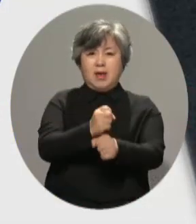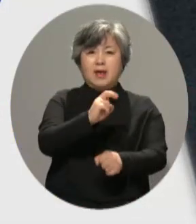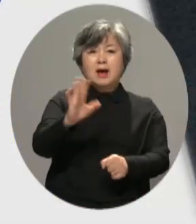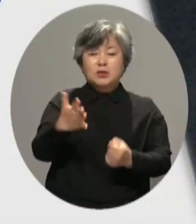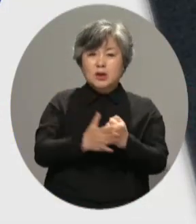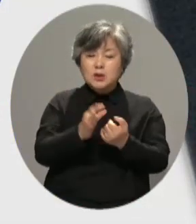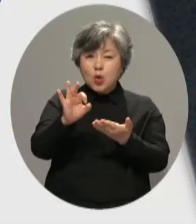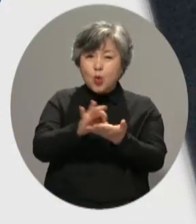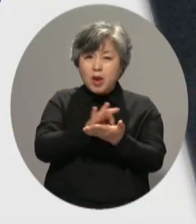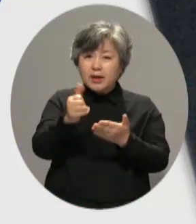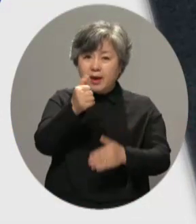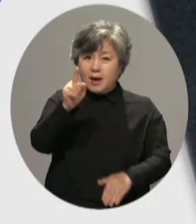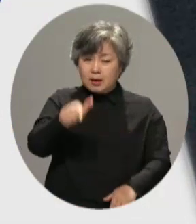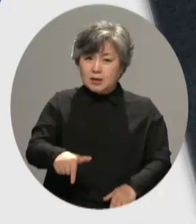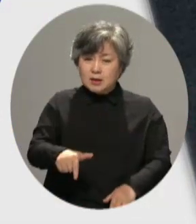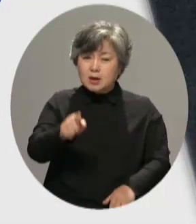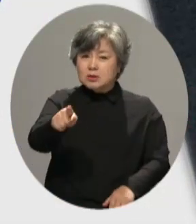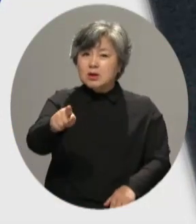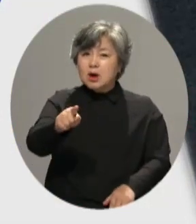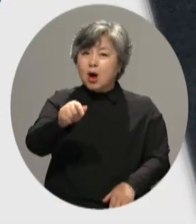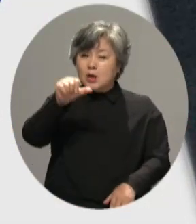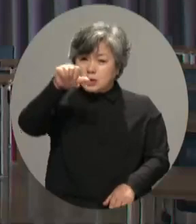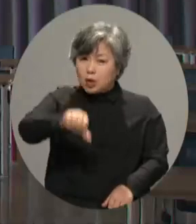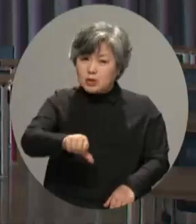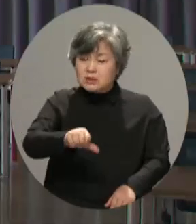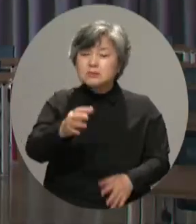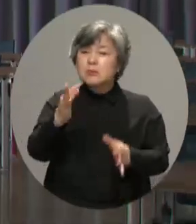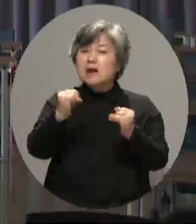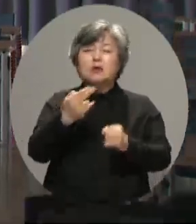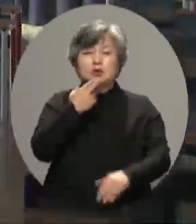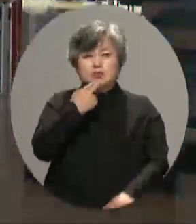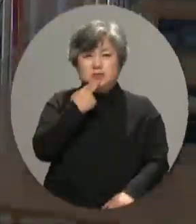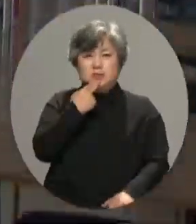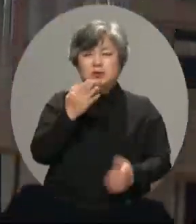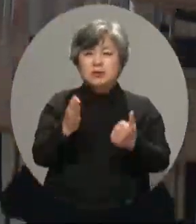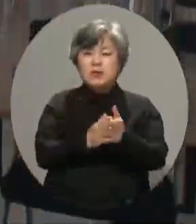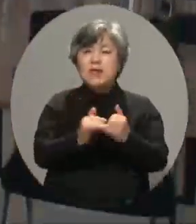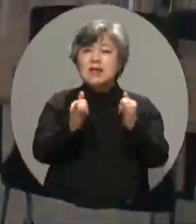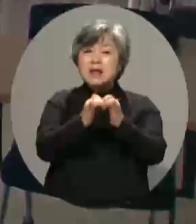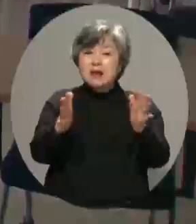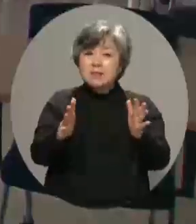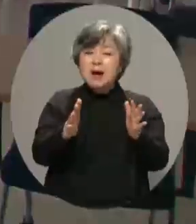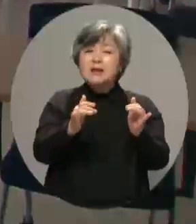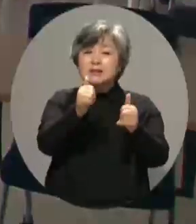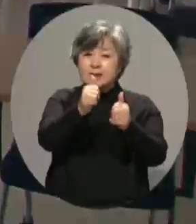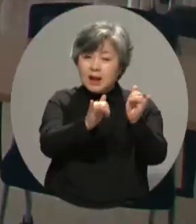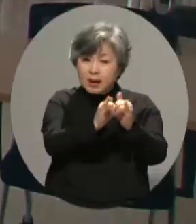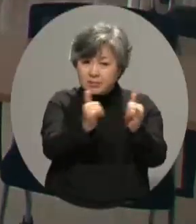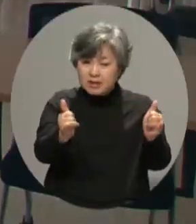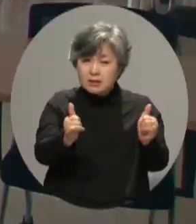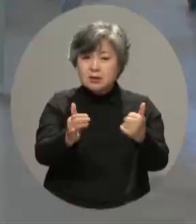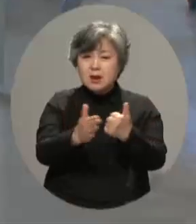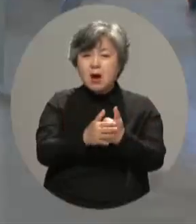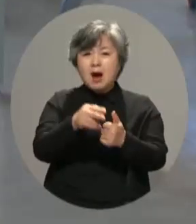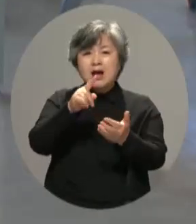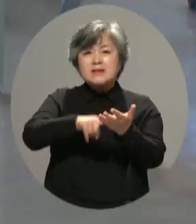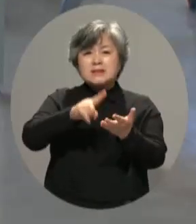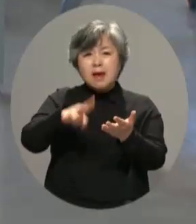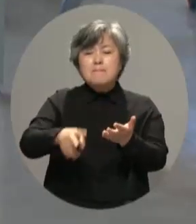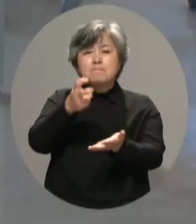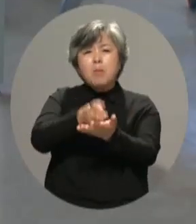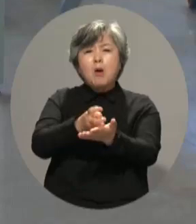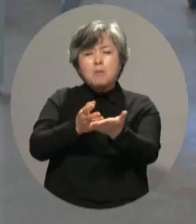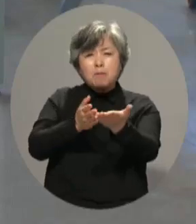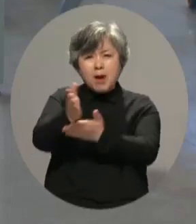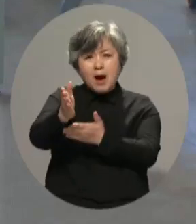회계학 1 2부에선 과 확률이 떨어졌습니다 일반 수험생들이 세법학 에서 발목이 잡혀 불합격의 고배를